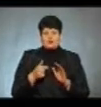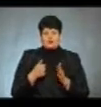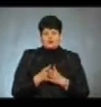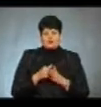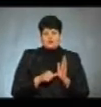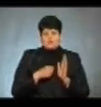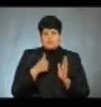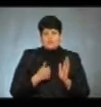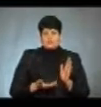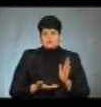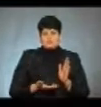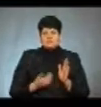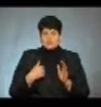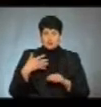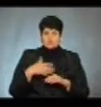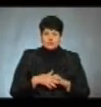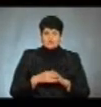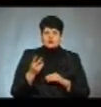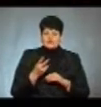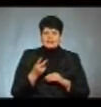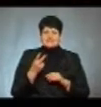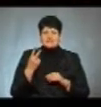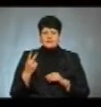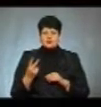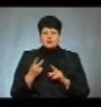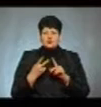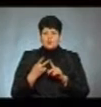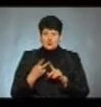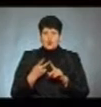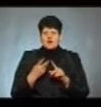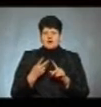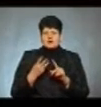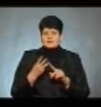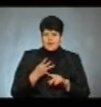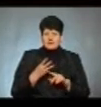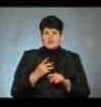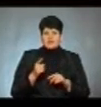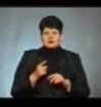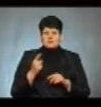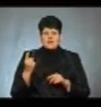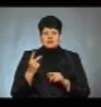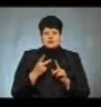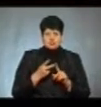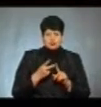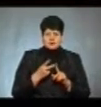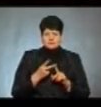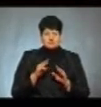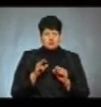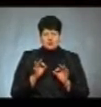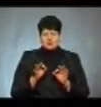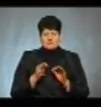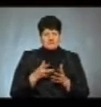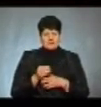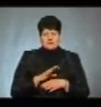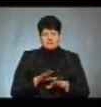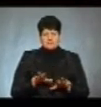віку. Тобто ми розуміємо, якщо двійня – це друга і третя дитина. Якщо двійня – це перша і друга дитина, то такої